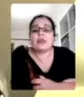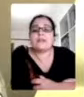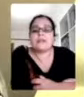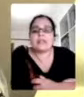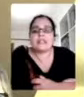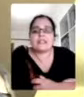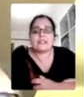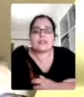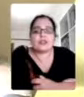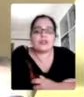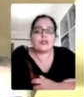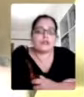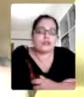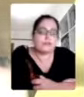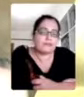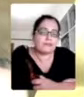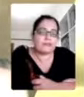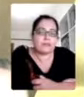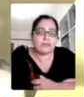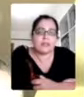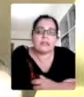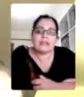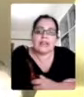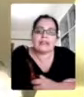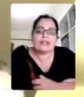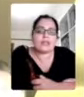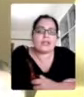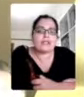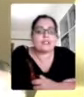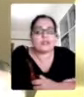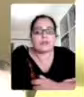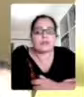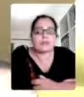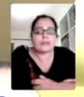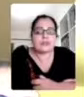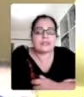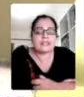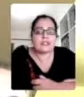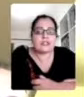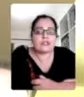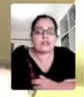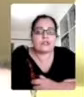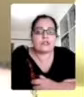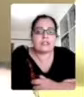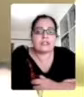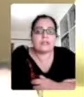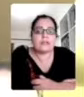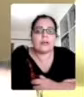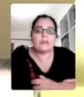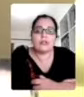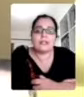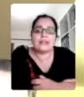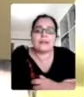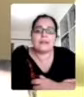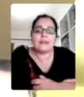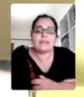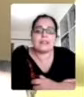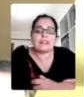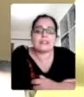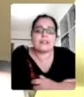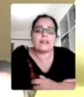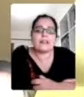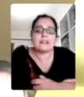sigarayı da komple bırakacaksınız, görürsünüz. Yani şu anda içiyor musunuz bilmiyorum. Eskiden içiyordunuz diye hatırlıyorum. Ama ondan